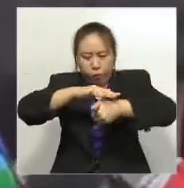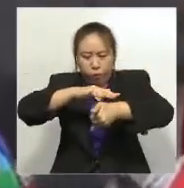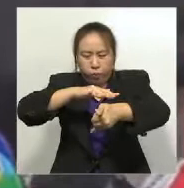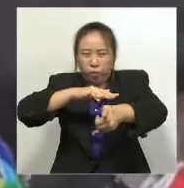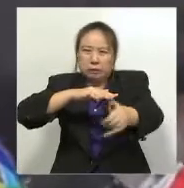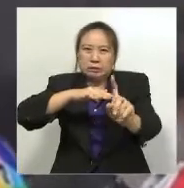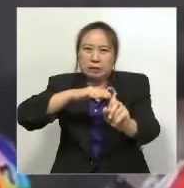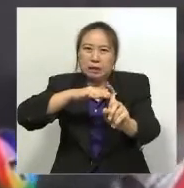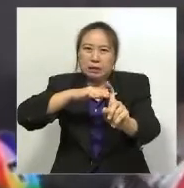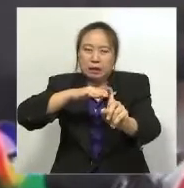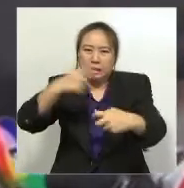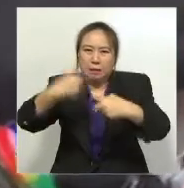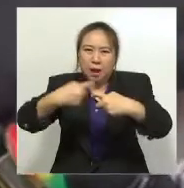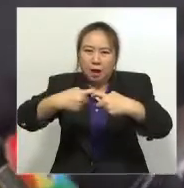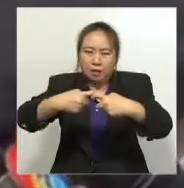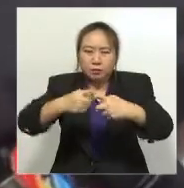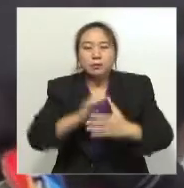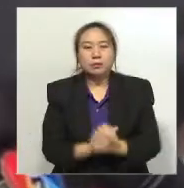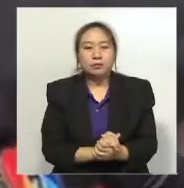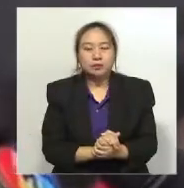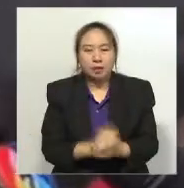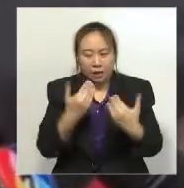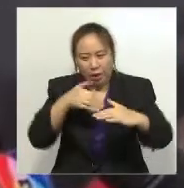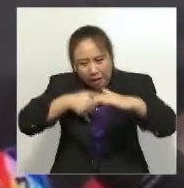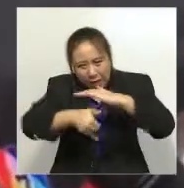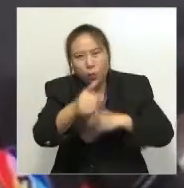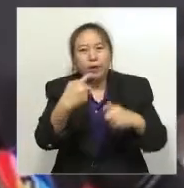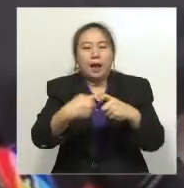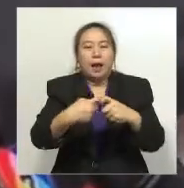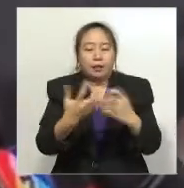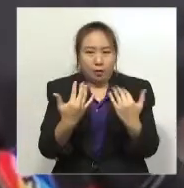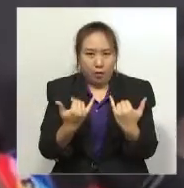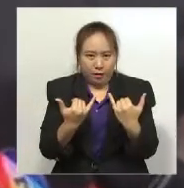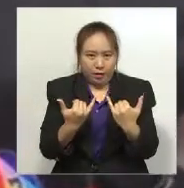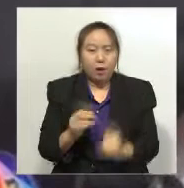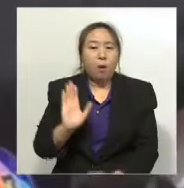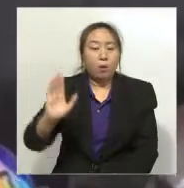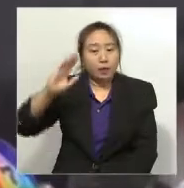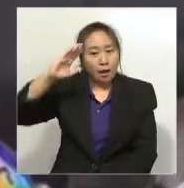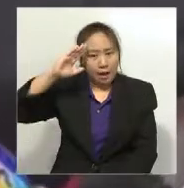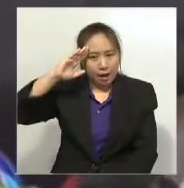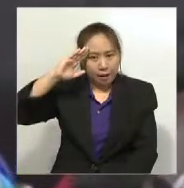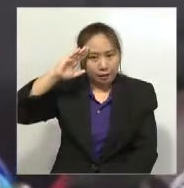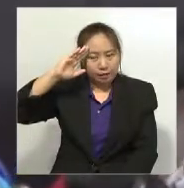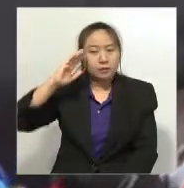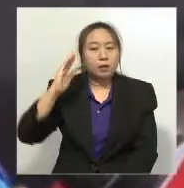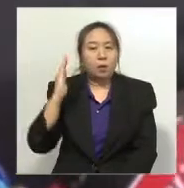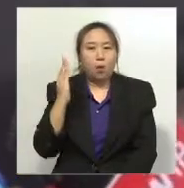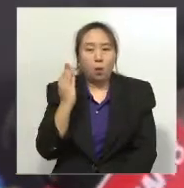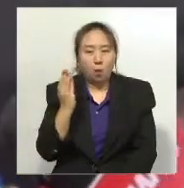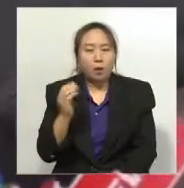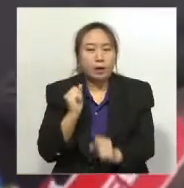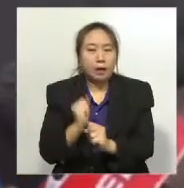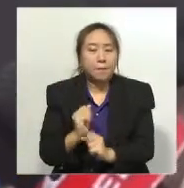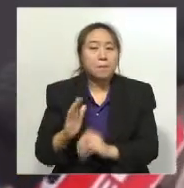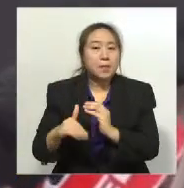แล้วมันก็บล็อกการเดินทางเข้าไปเพราะฉะนั้นในขณะนี้เนี่ยสิ่งที่ซิลเขาพัฒน